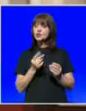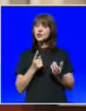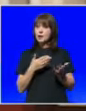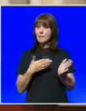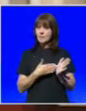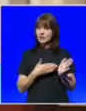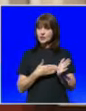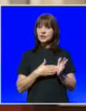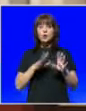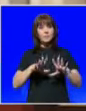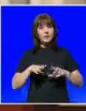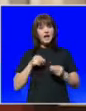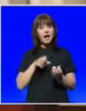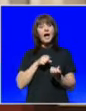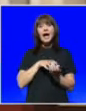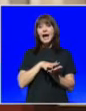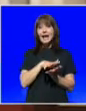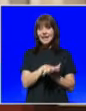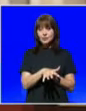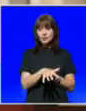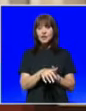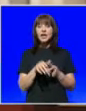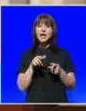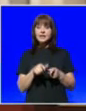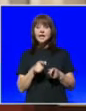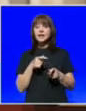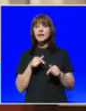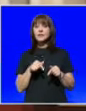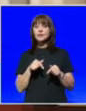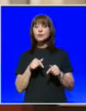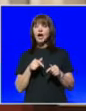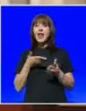и приеха тези разходи. Те бяха координирани. Между другото, тук